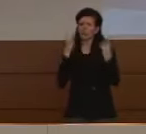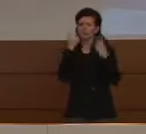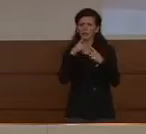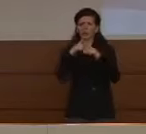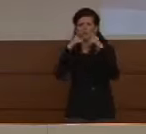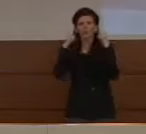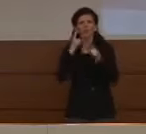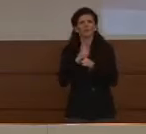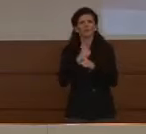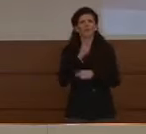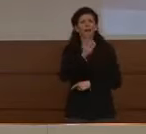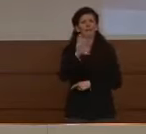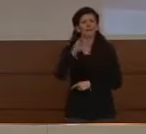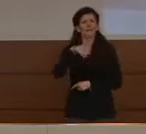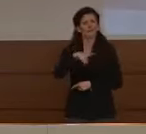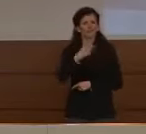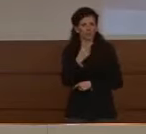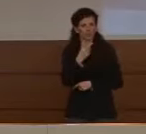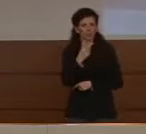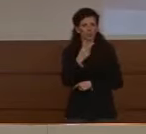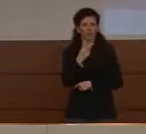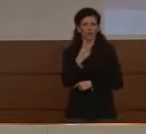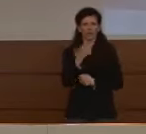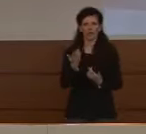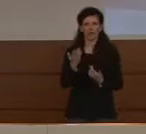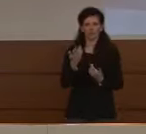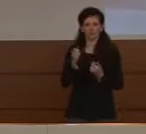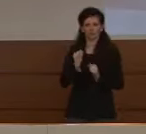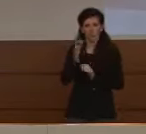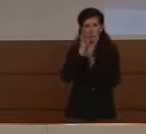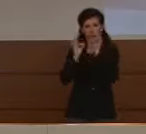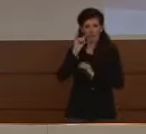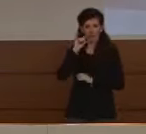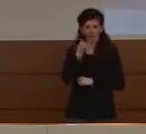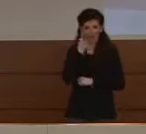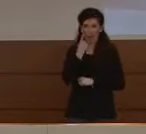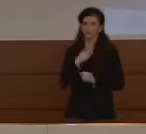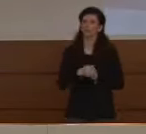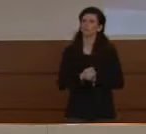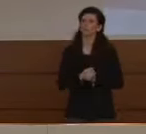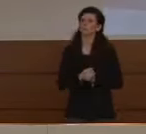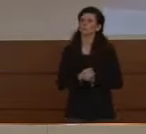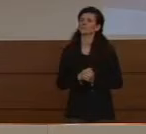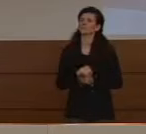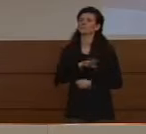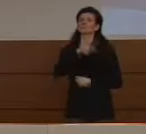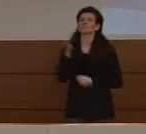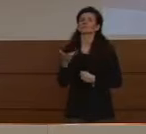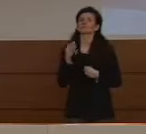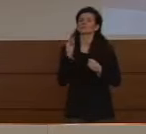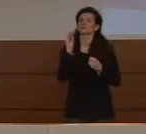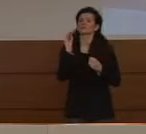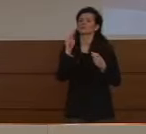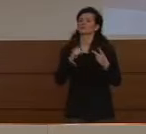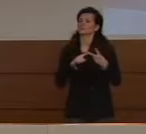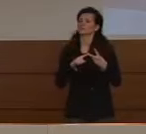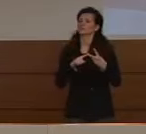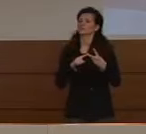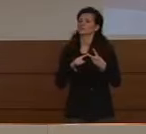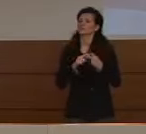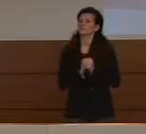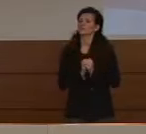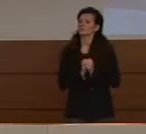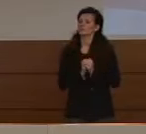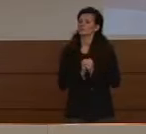smentire o confermare cioè capire un attimino meglio poi la domanda e che invece volevo fare era se può chiarirci i criteri